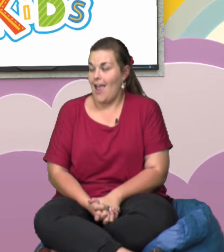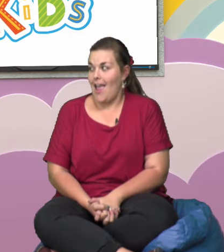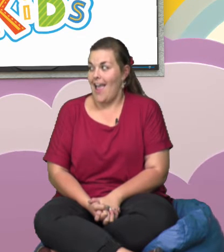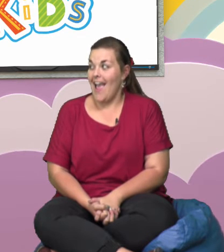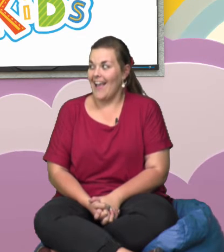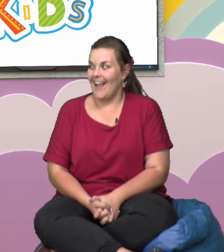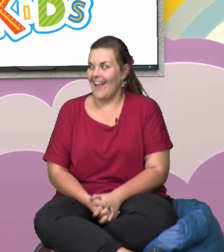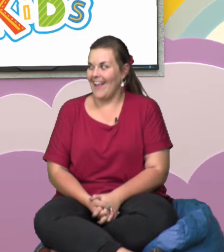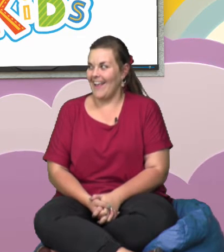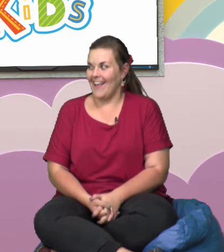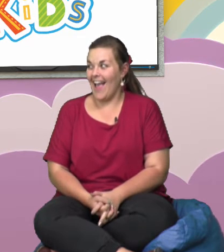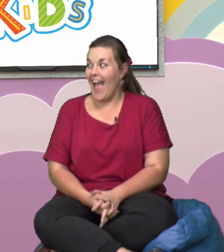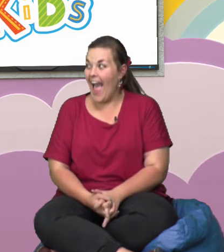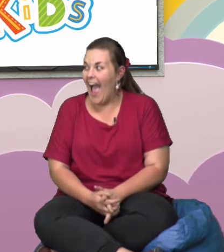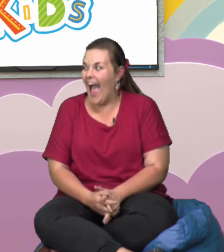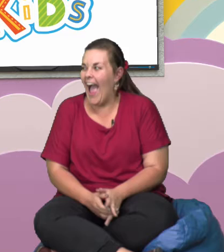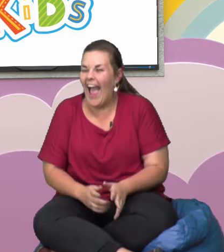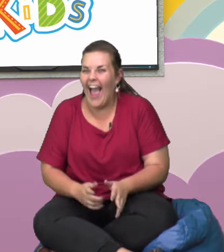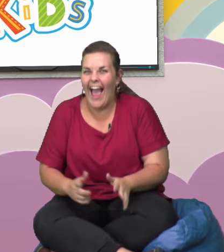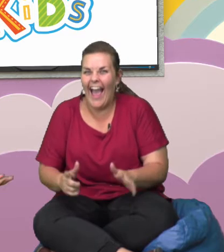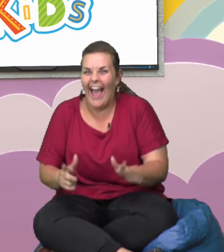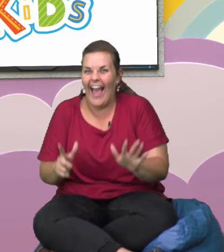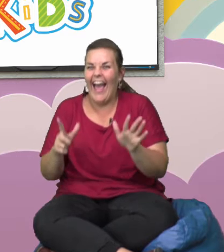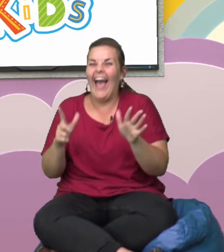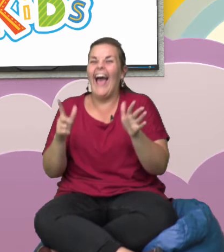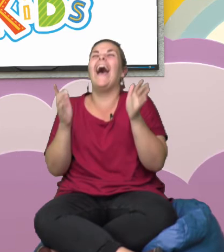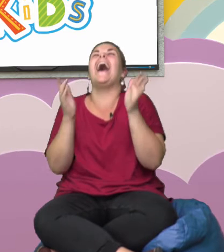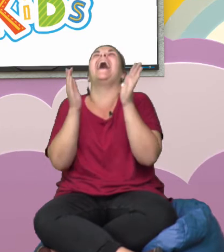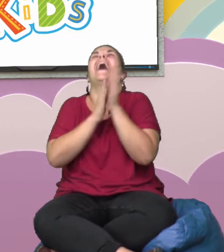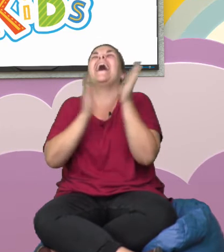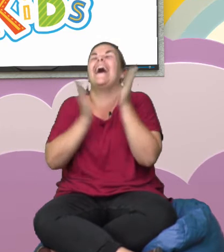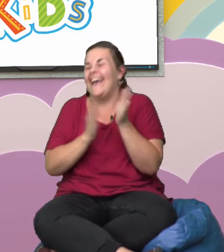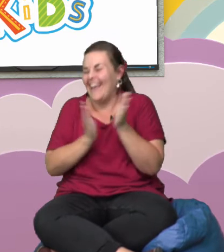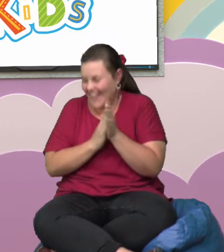7, 3, 5.